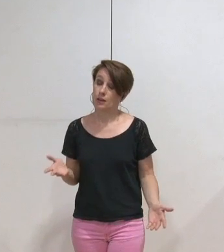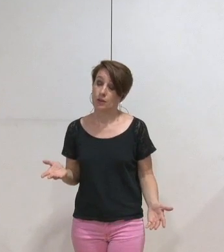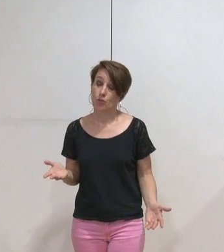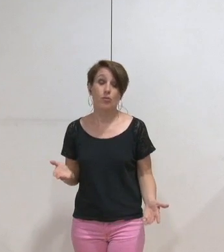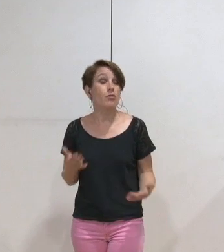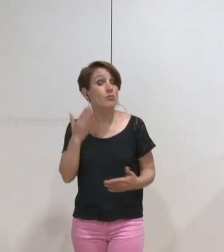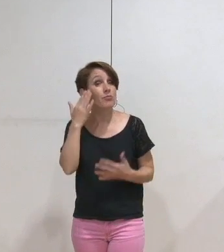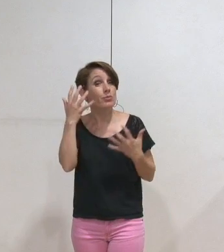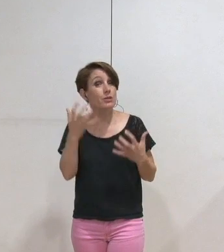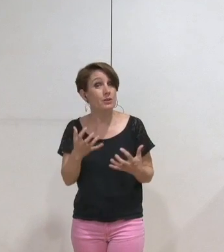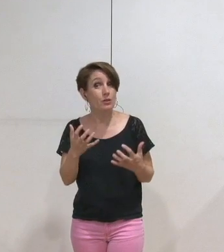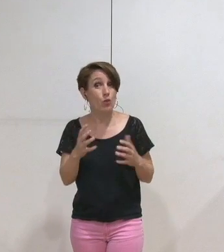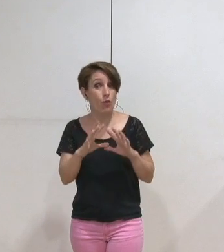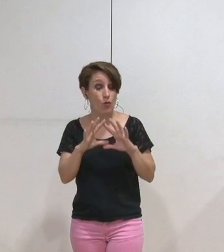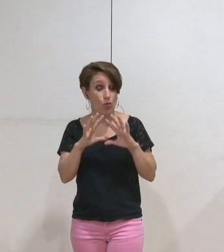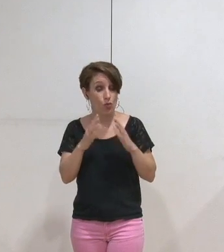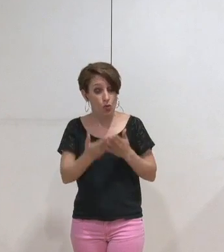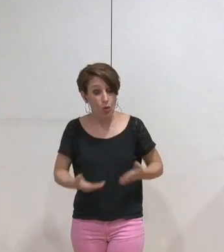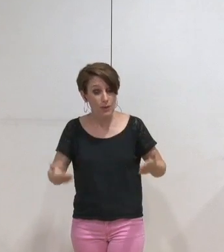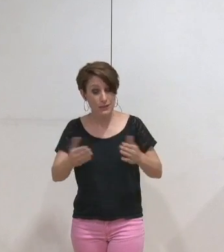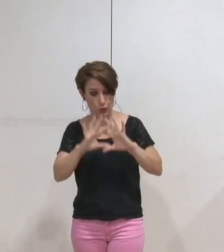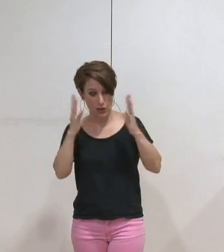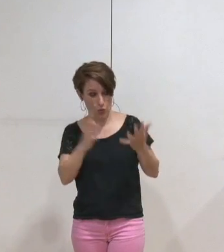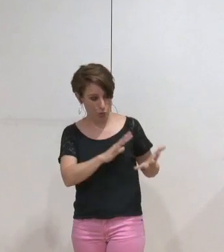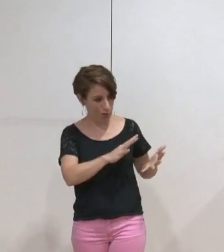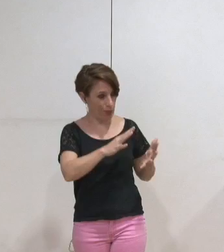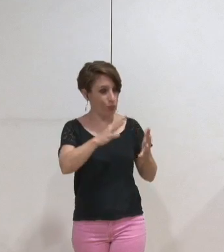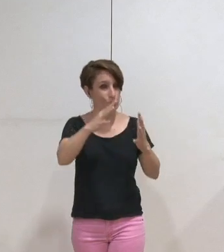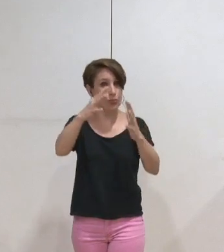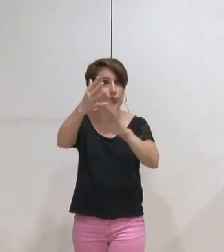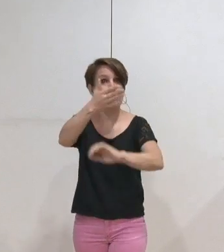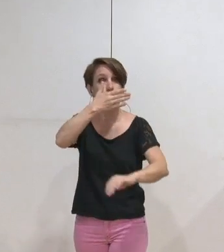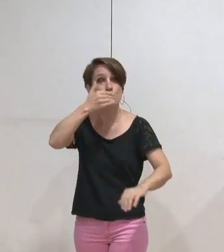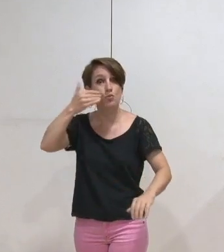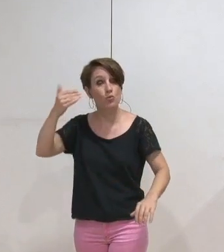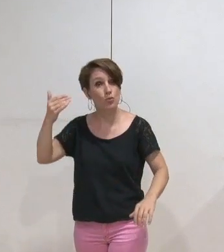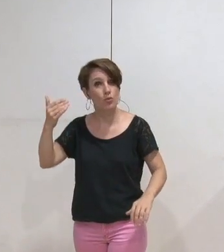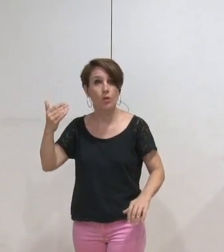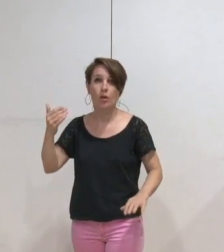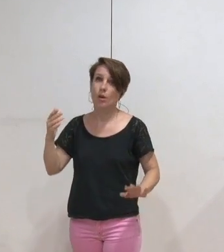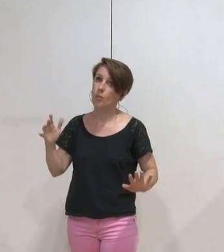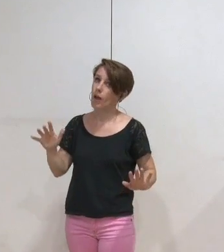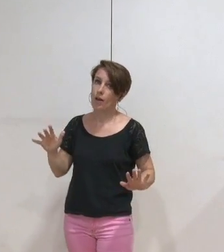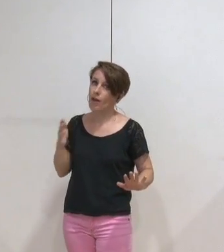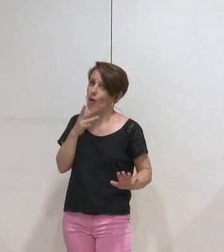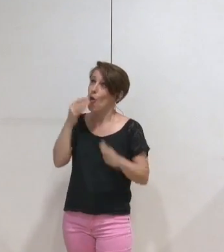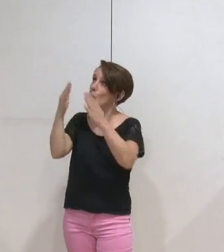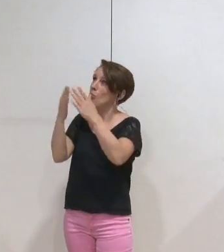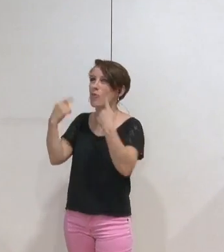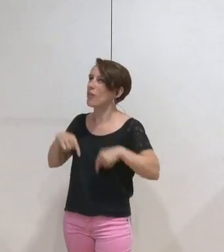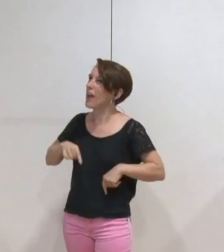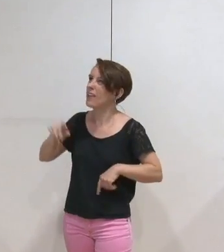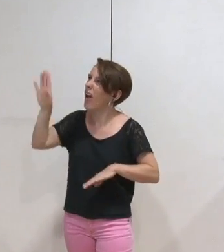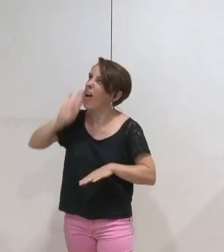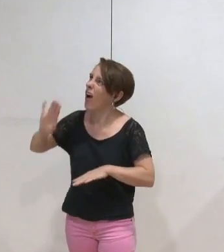bienfait global d'une situation on ne peut pas se contenter de demander à l'État d'héberger de plus en plus de gens de trouver des